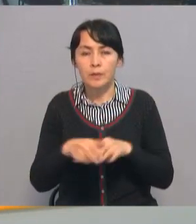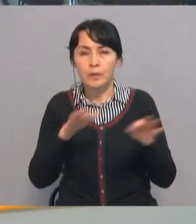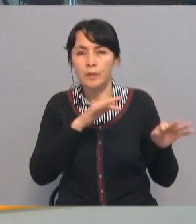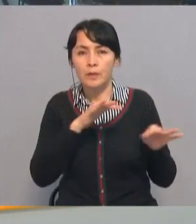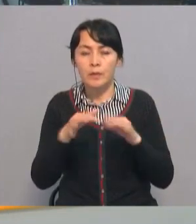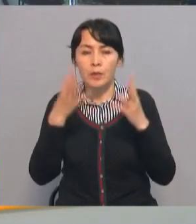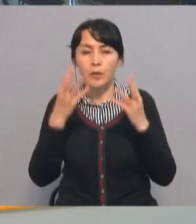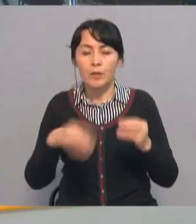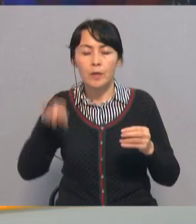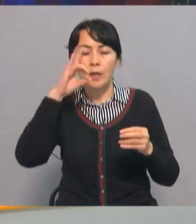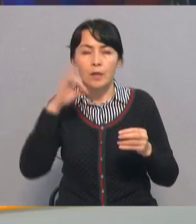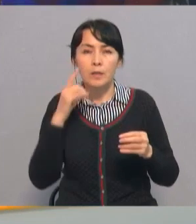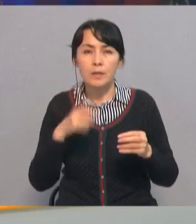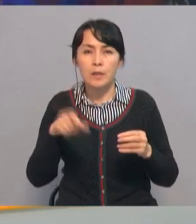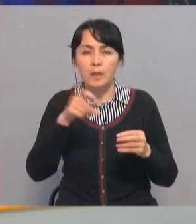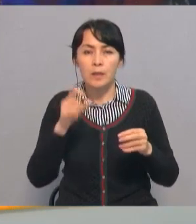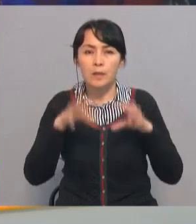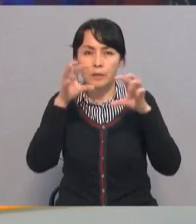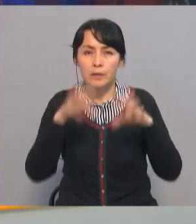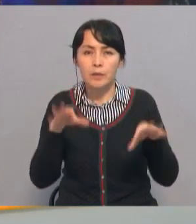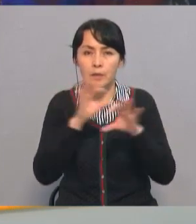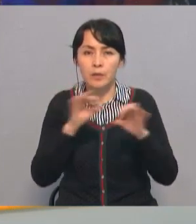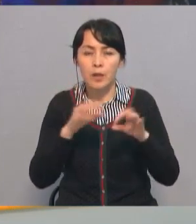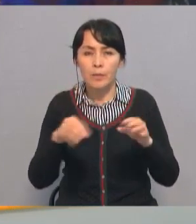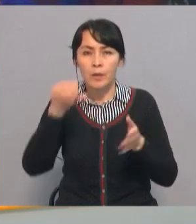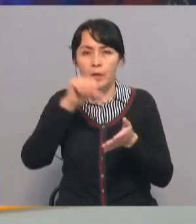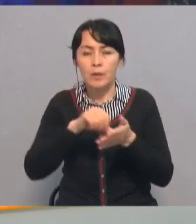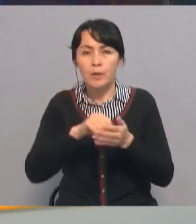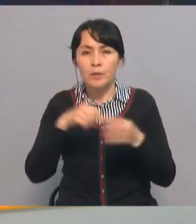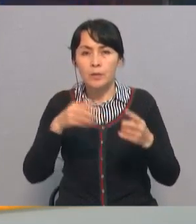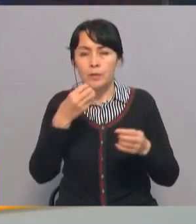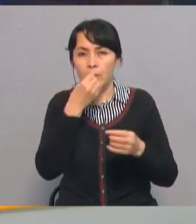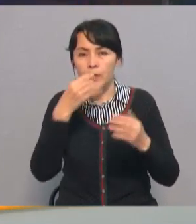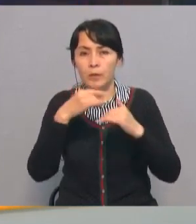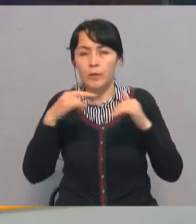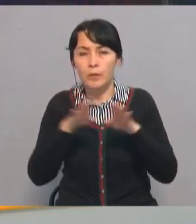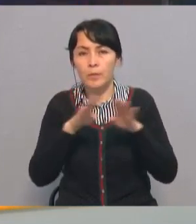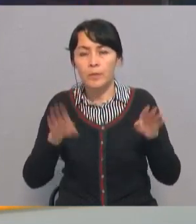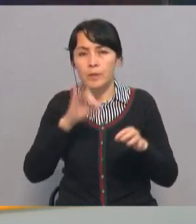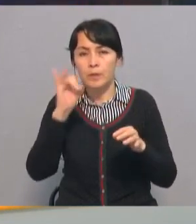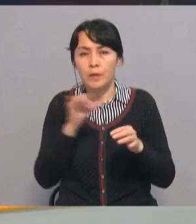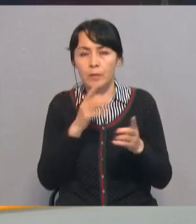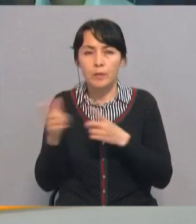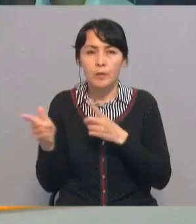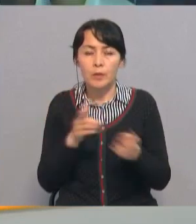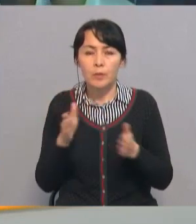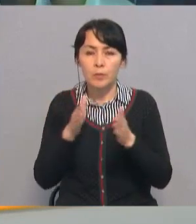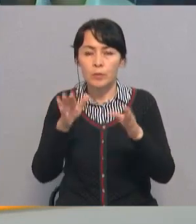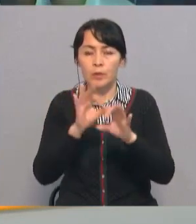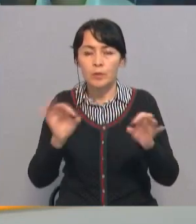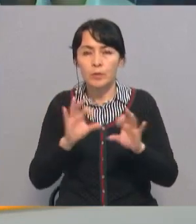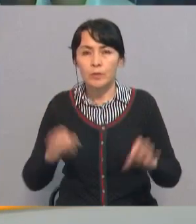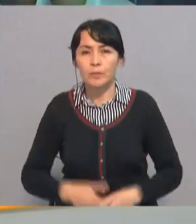Шара аясында қазақ халқының дәстүрі дәріптеліп, қатысушыларға үйқашарынан дәм татқызып, шығу тарихмен дайындау жолдары